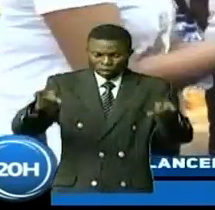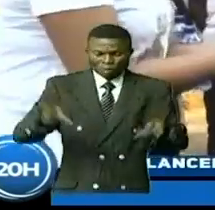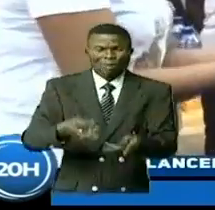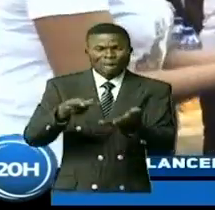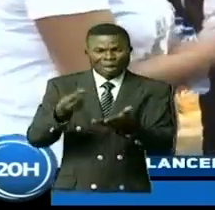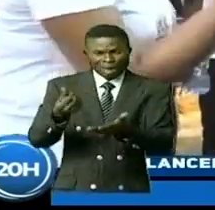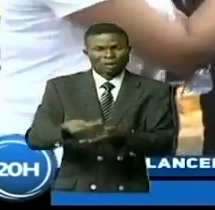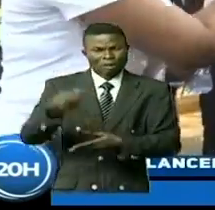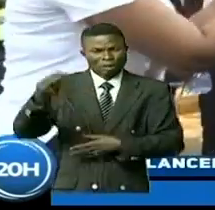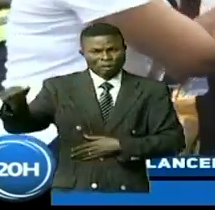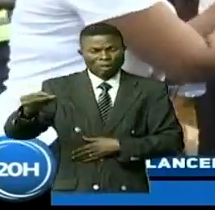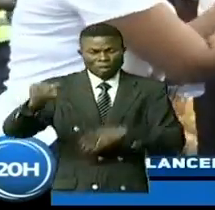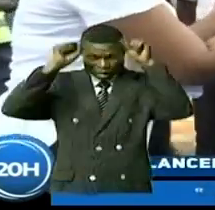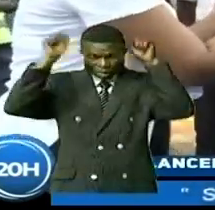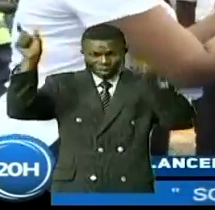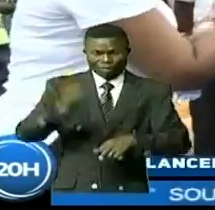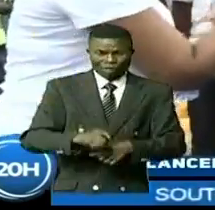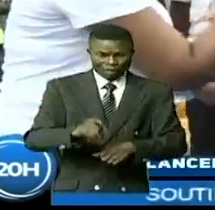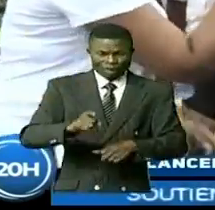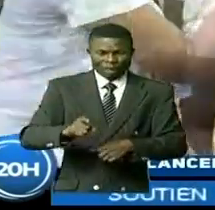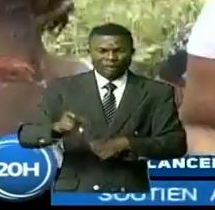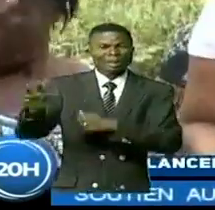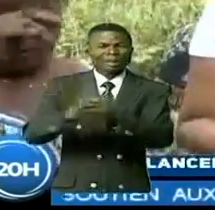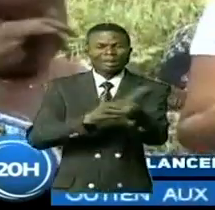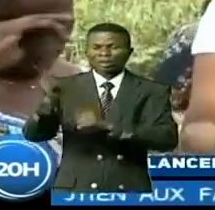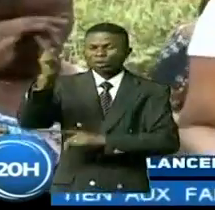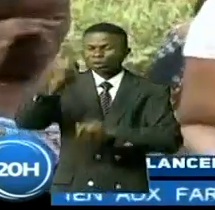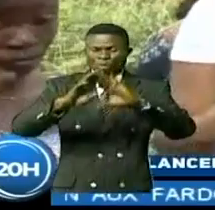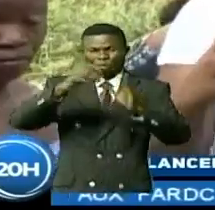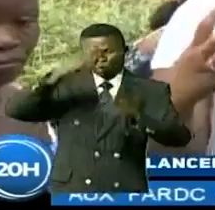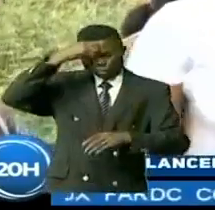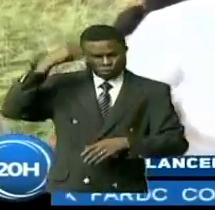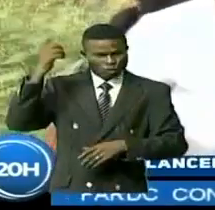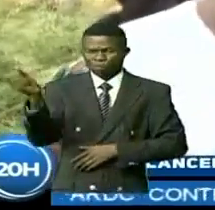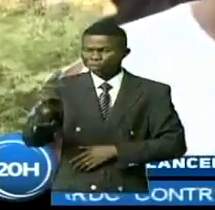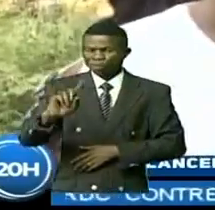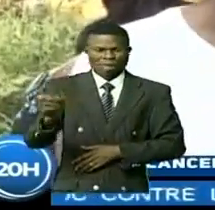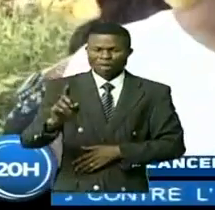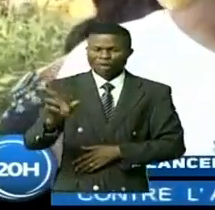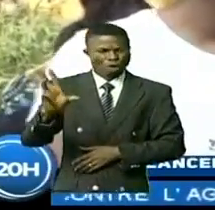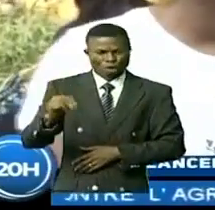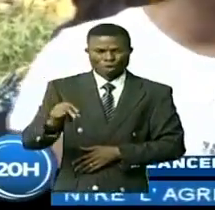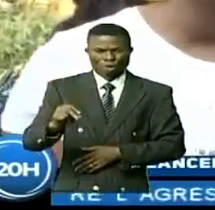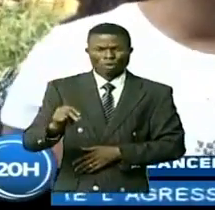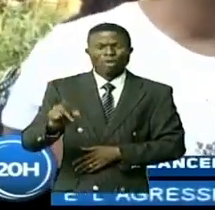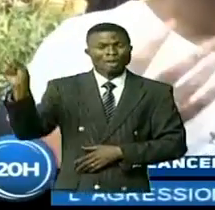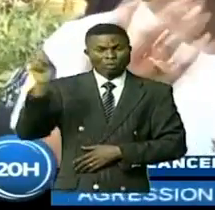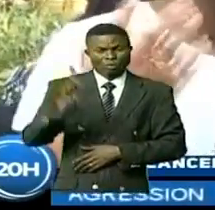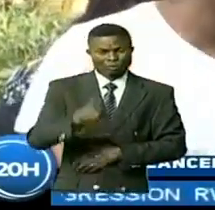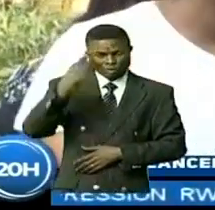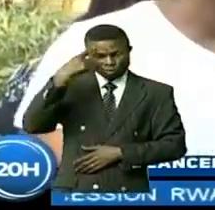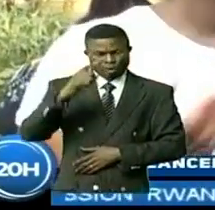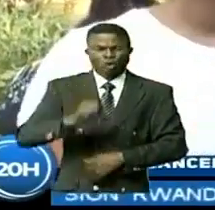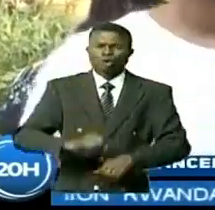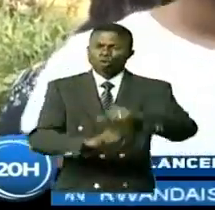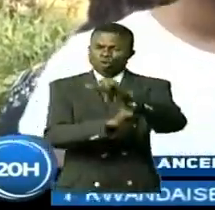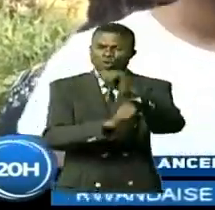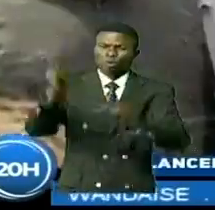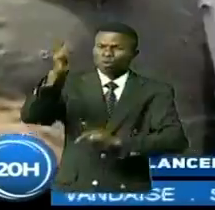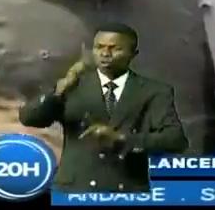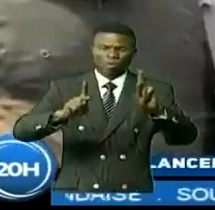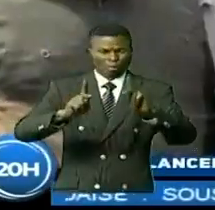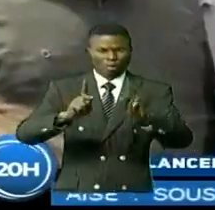Le chef de l'État n'est pas venu mettre la population dans une situation inconfortable. Il est plutôt venu pour accompagner la